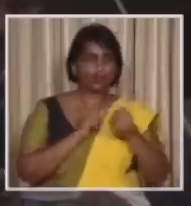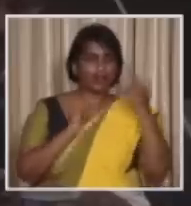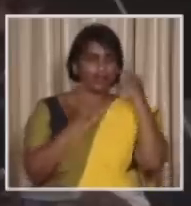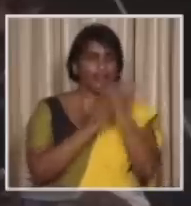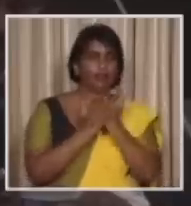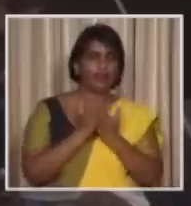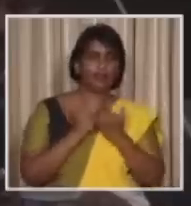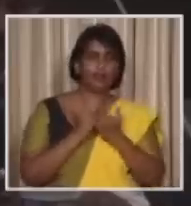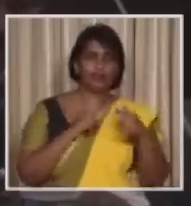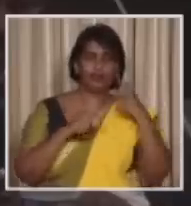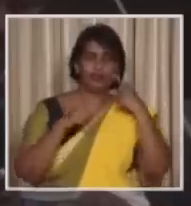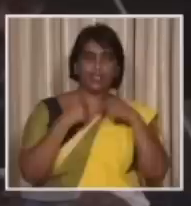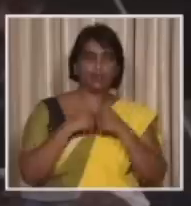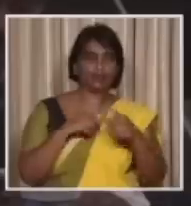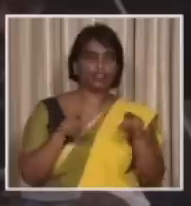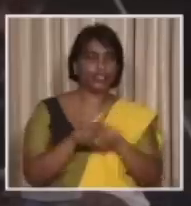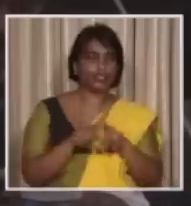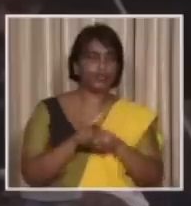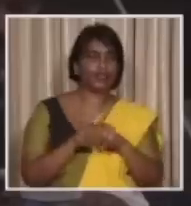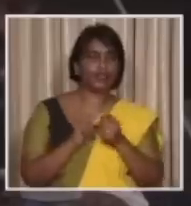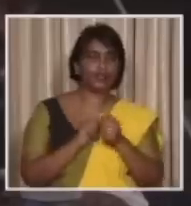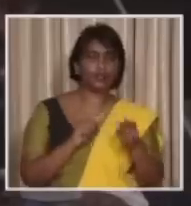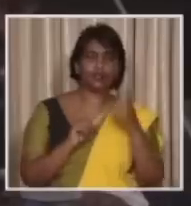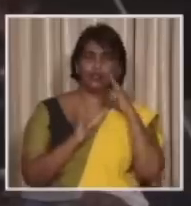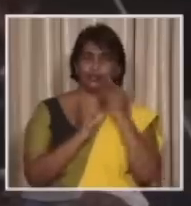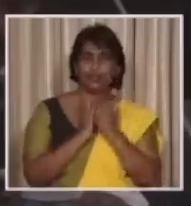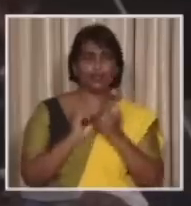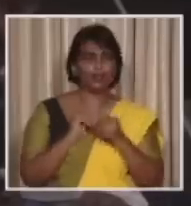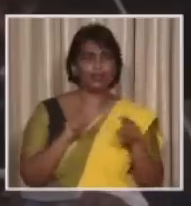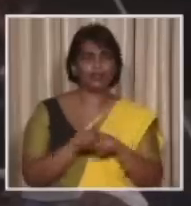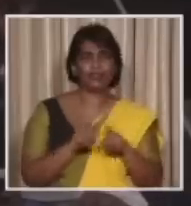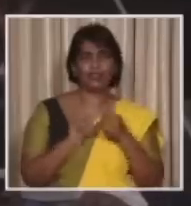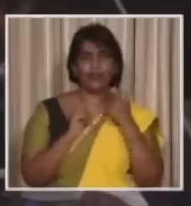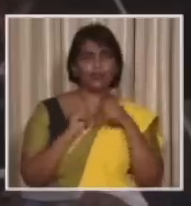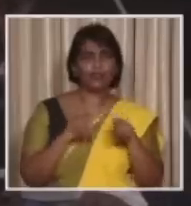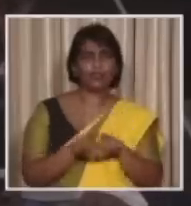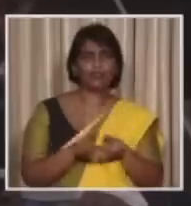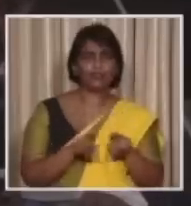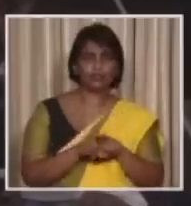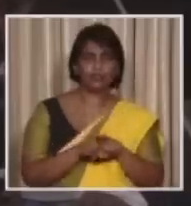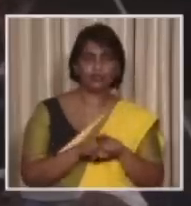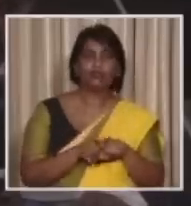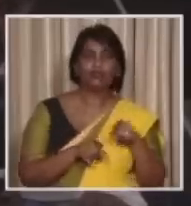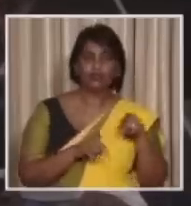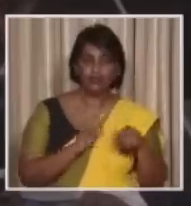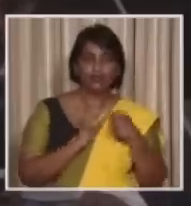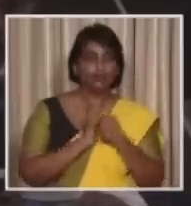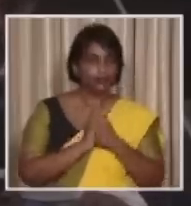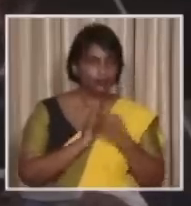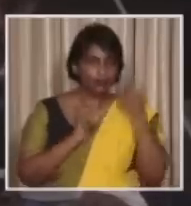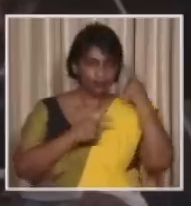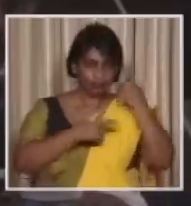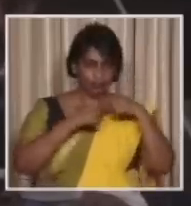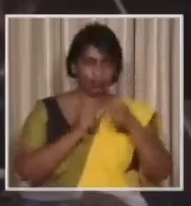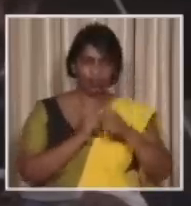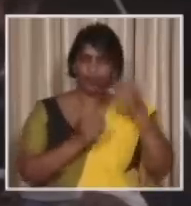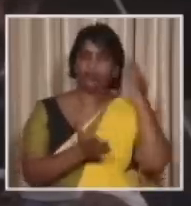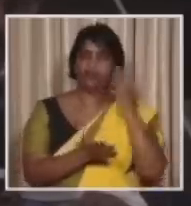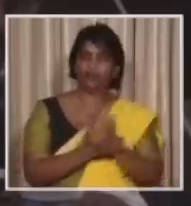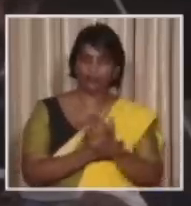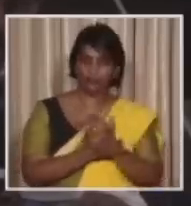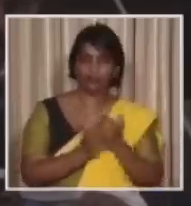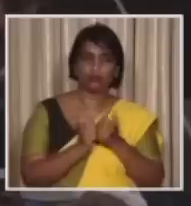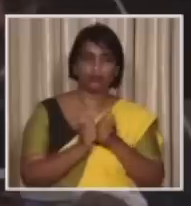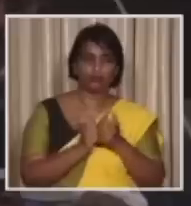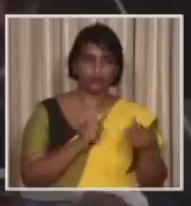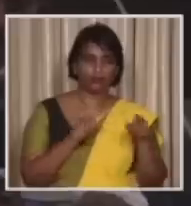කරලා ඒ තේරීම්කාරක සභාවේ වාර්තා ඉදිරිපත් කරලා මේ උත්සාහ කරන්නෙම ගරුමන්තුමත් මේ වැඩසටහන නතර කරන්න මේ